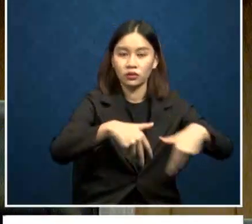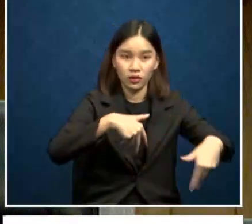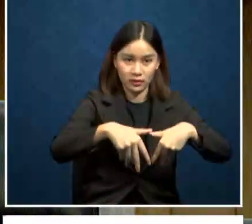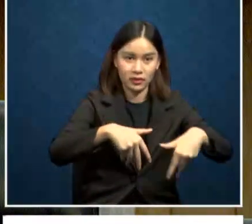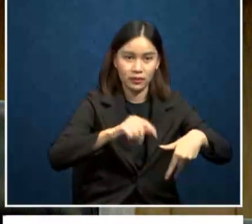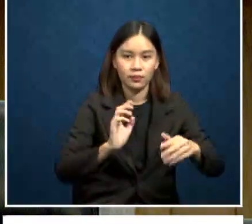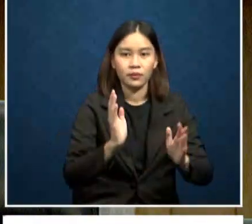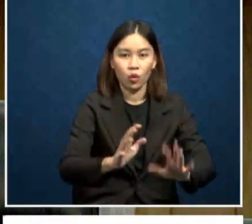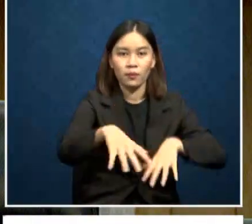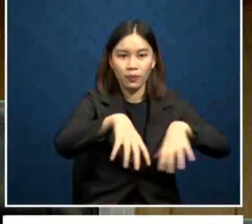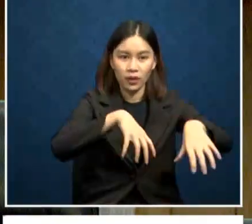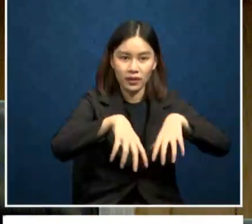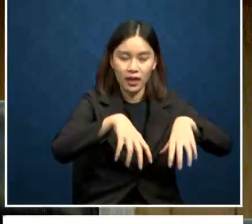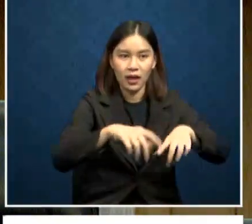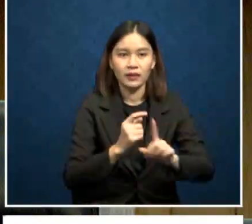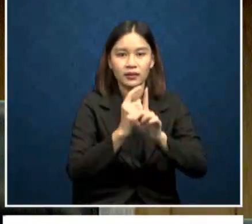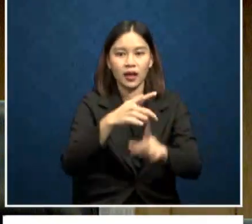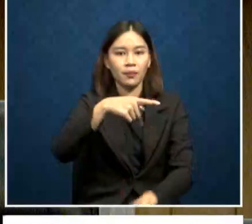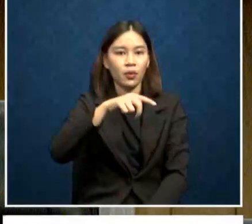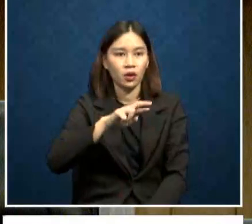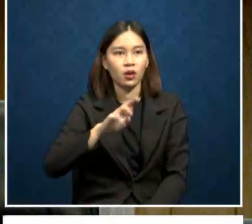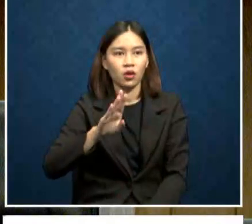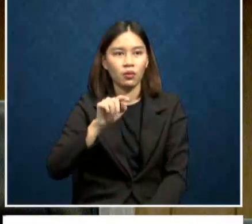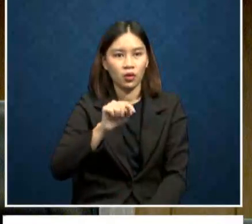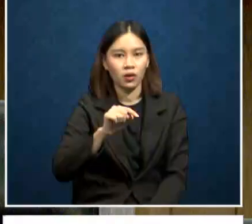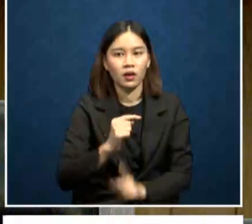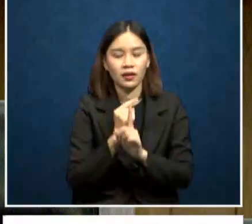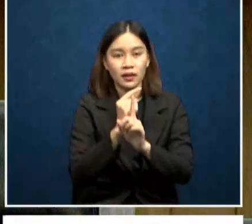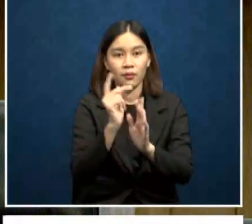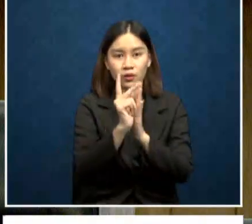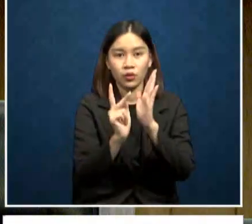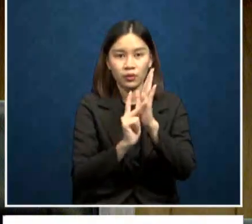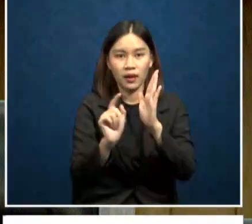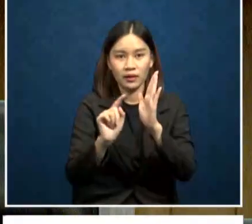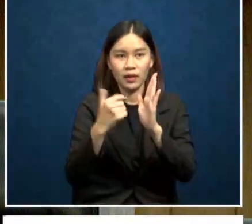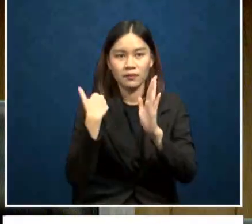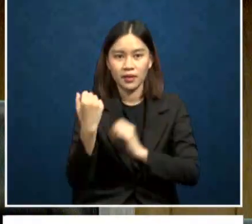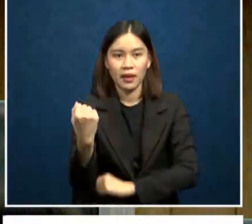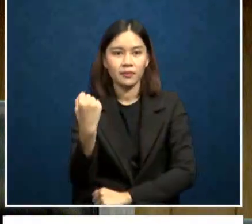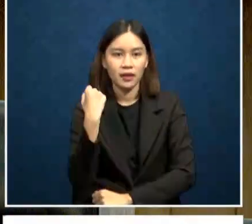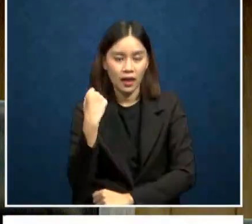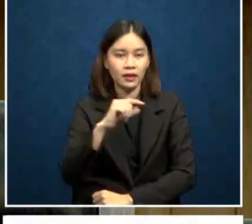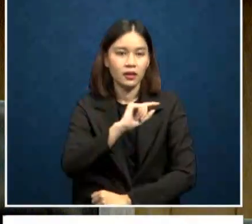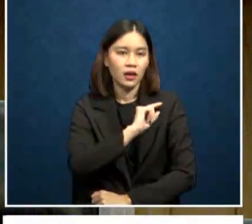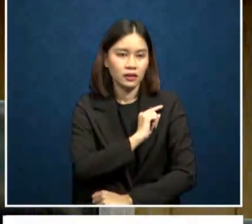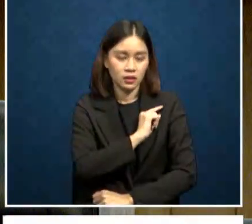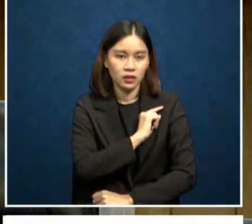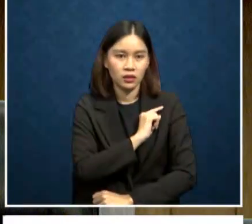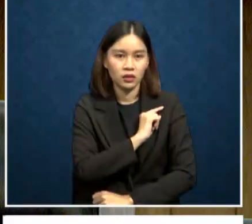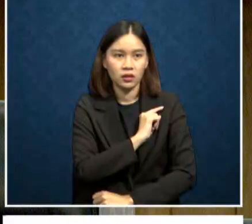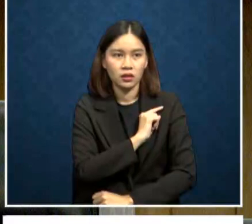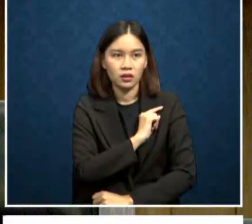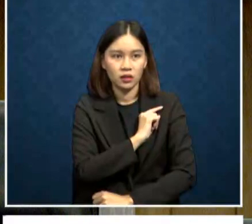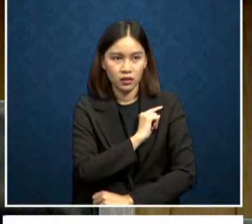ซึ่งเป็นผู้บริหารท้องถิ่นตามพระราชบัญญัตินะฮะตามกฎหมายที่มีทั้งอำนาจมีทั้งหน้าที่แล้วก็มีทั้ง